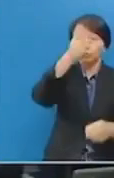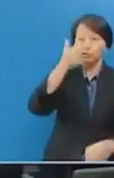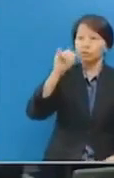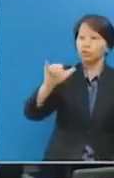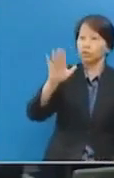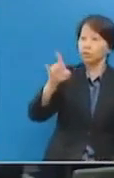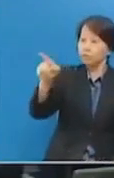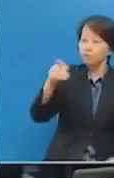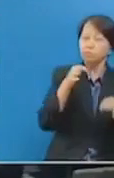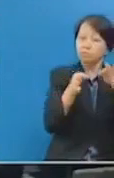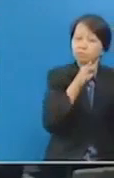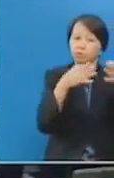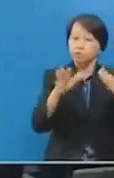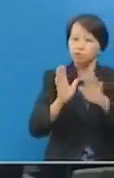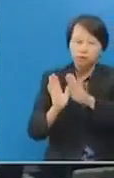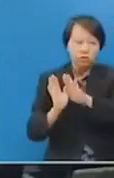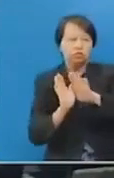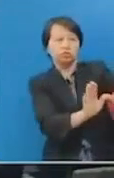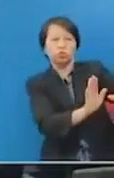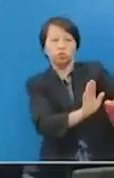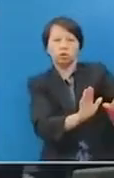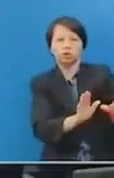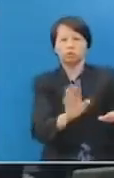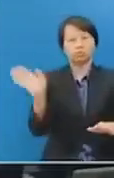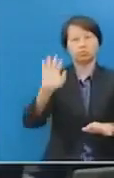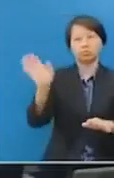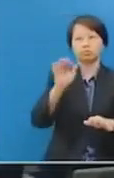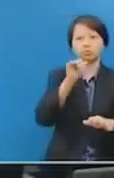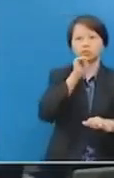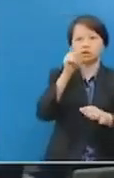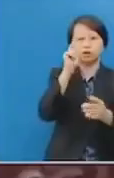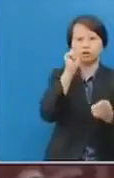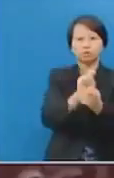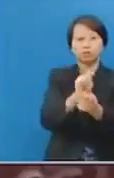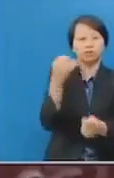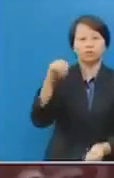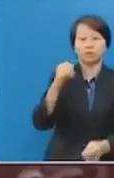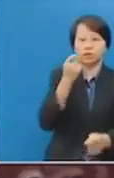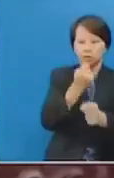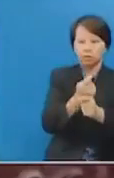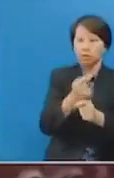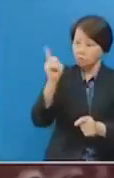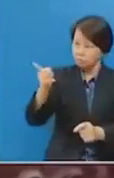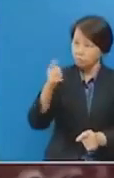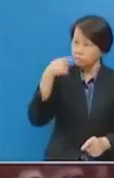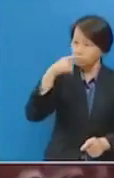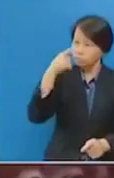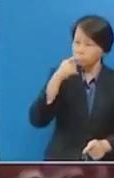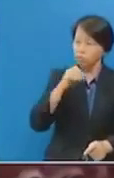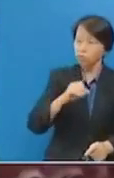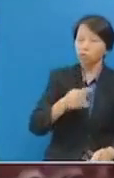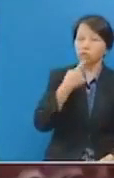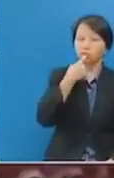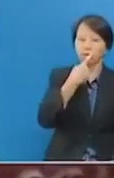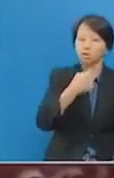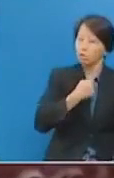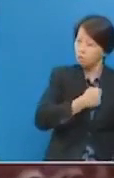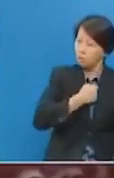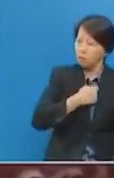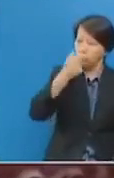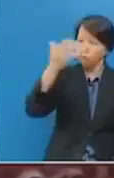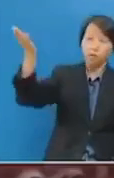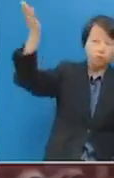mak menjelaskan setelah menolak sehingga kurang tepat gambar bebek menyebut kata minta maaf sebuah tak sokong pada masanya lepas